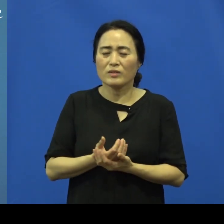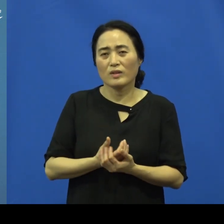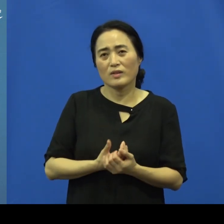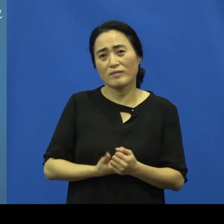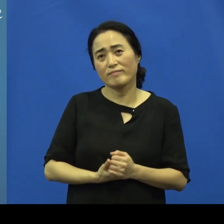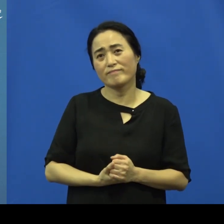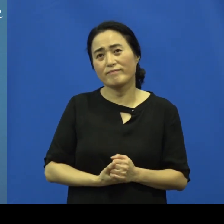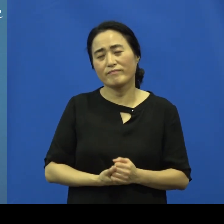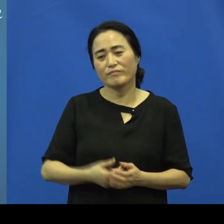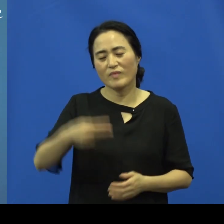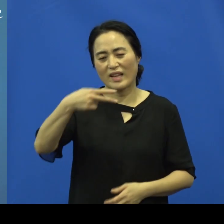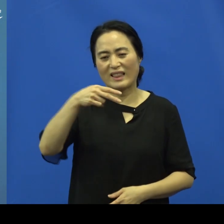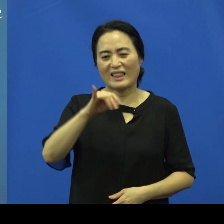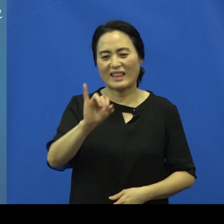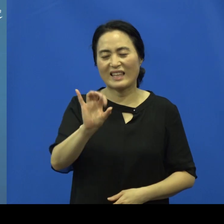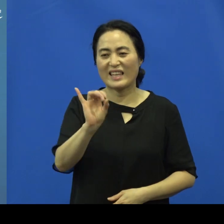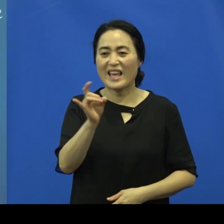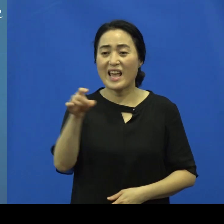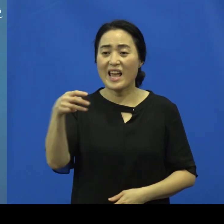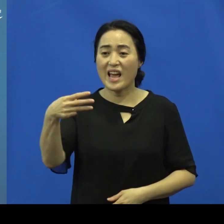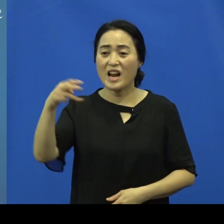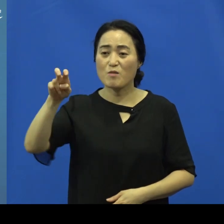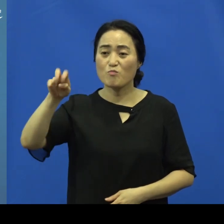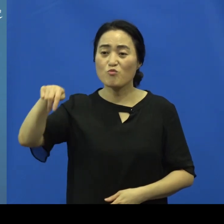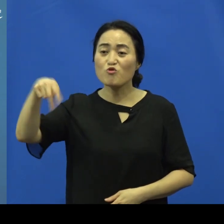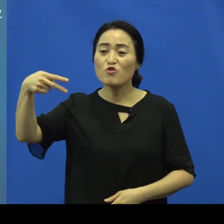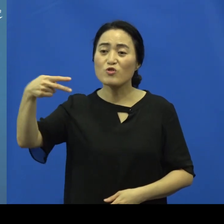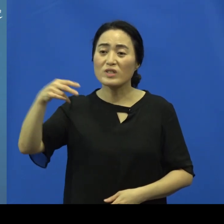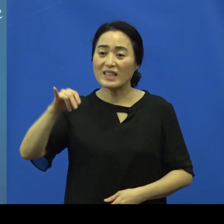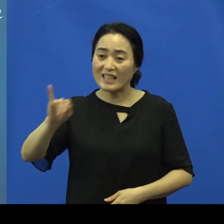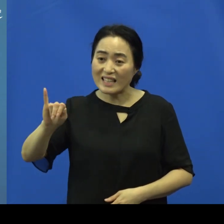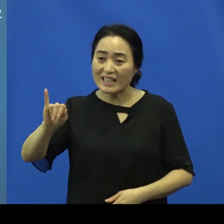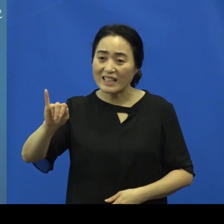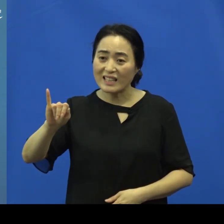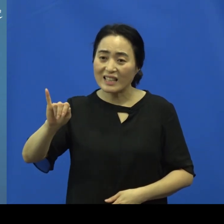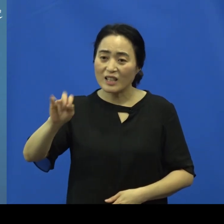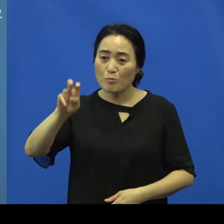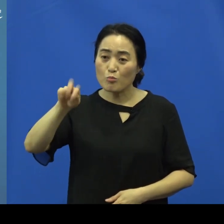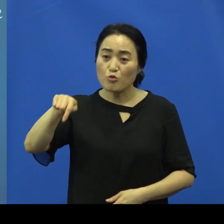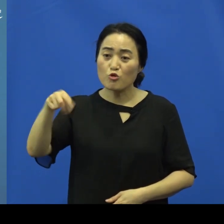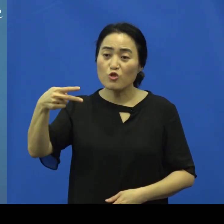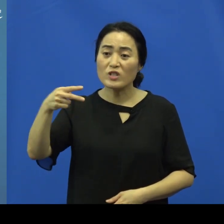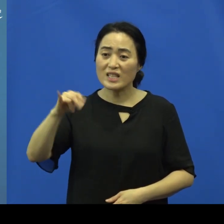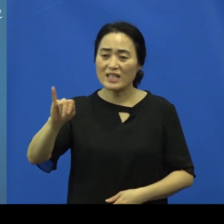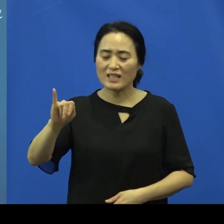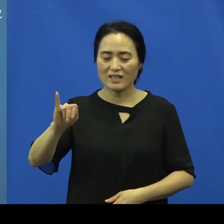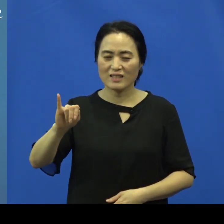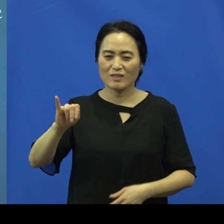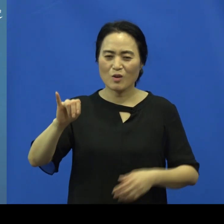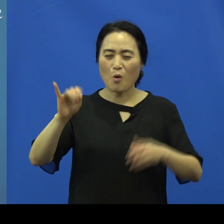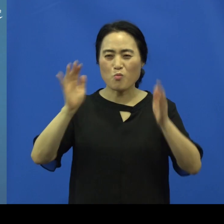여러분, D.L. 무디의 이야기를 우리가 잘 알아요. 여러분, D.L. 무디는 뭐 공부를 하지도 않았어요.